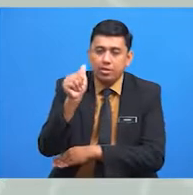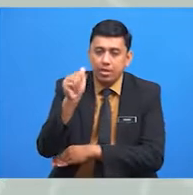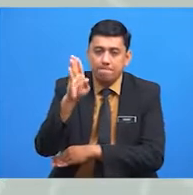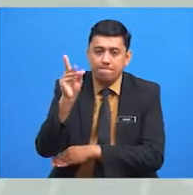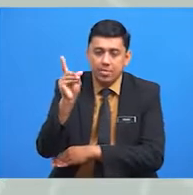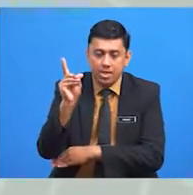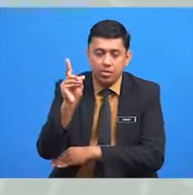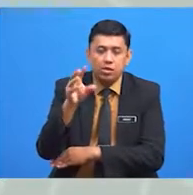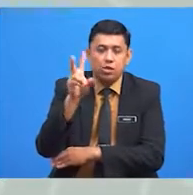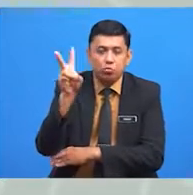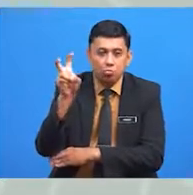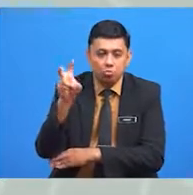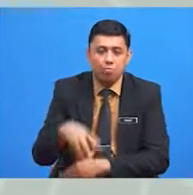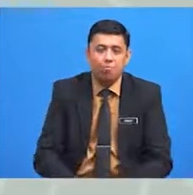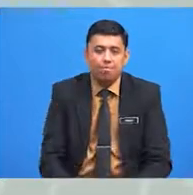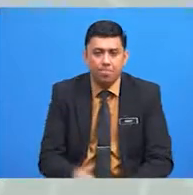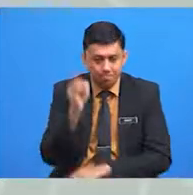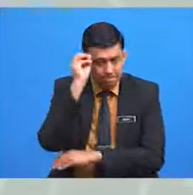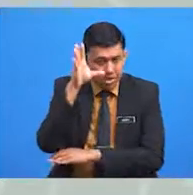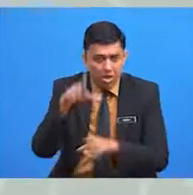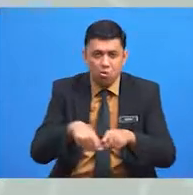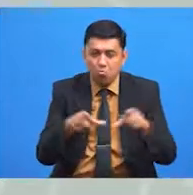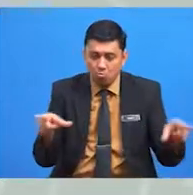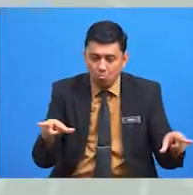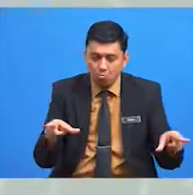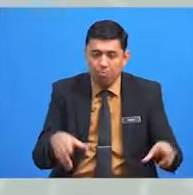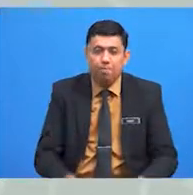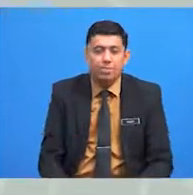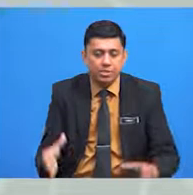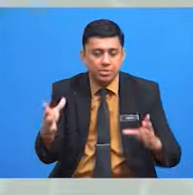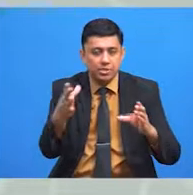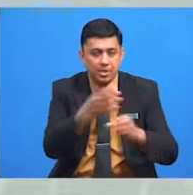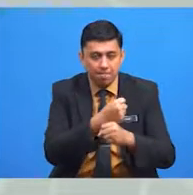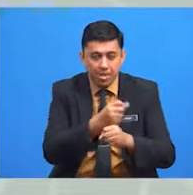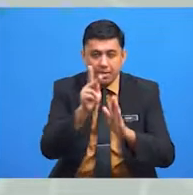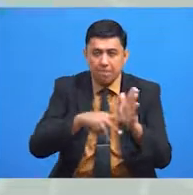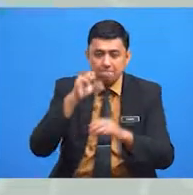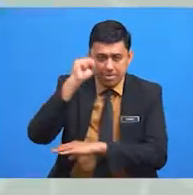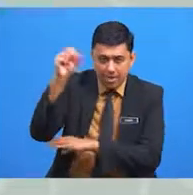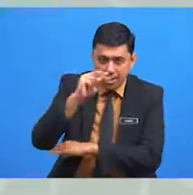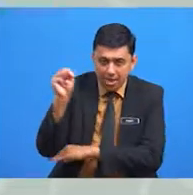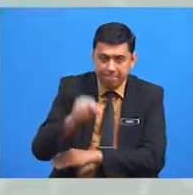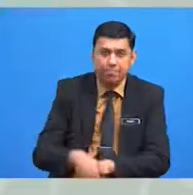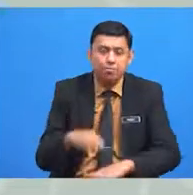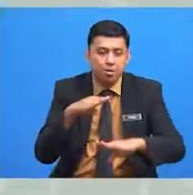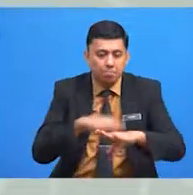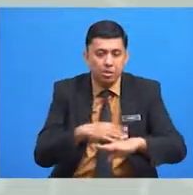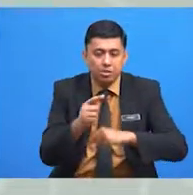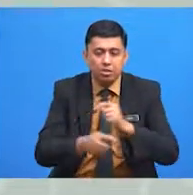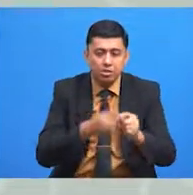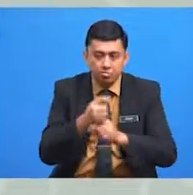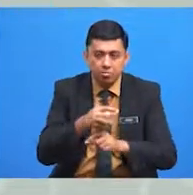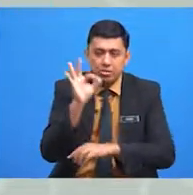Perkembangan pesatnya adalah setelah Tanah Melayu mencapai kemerdekaan pada tahun